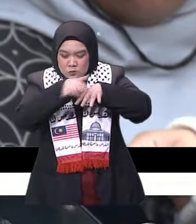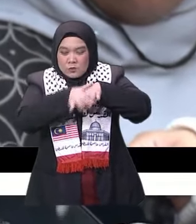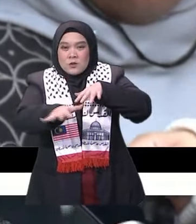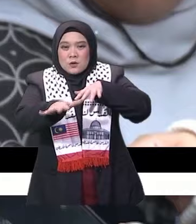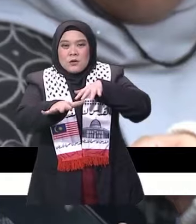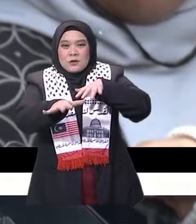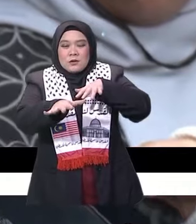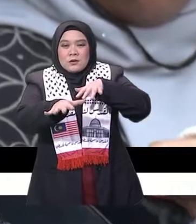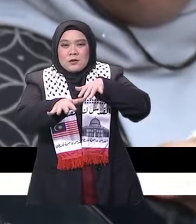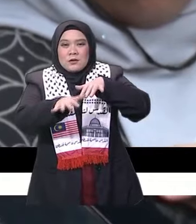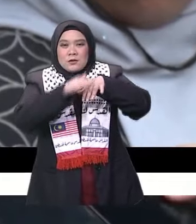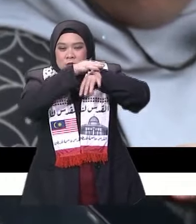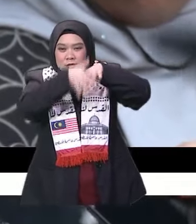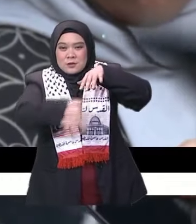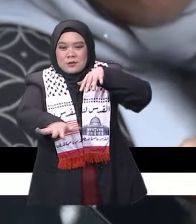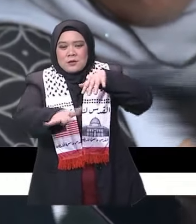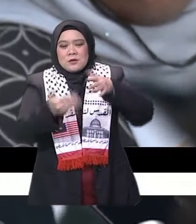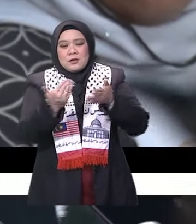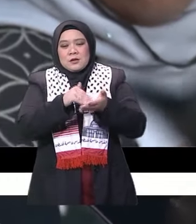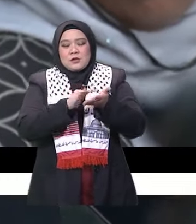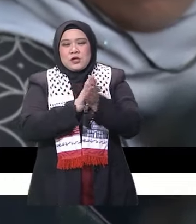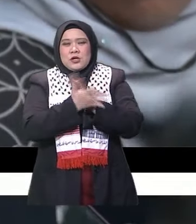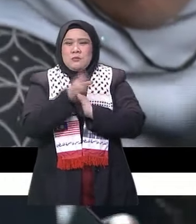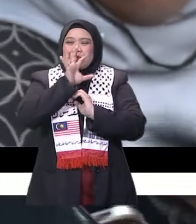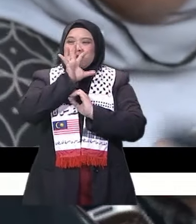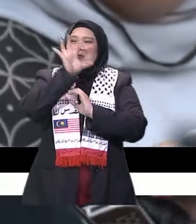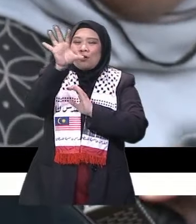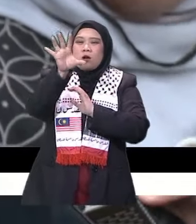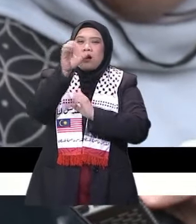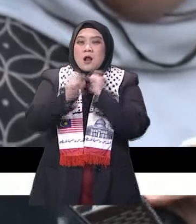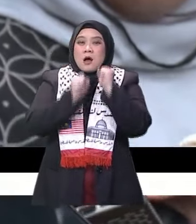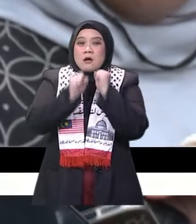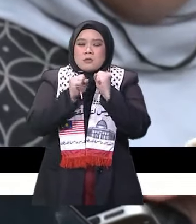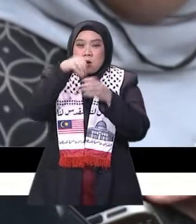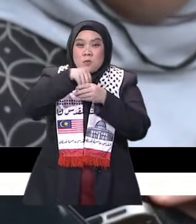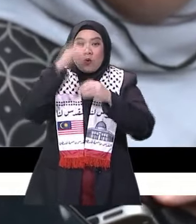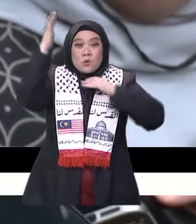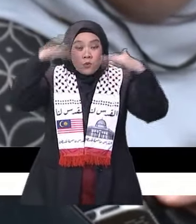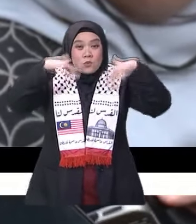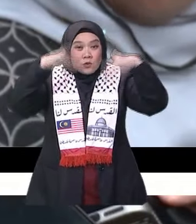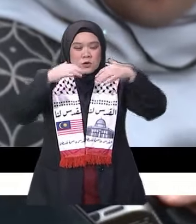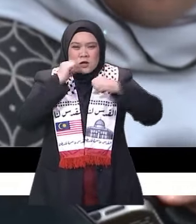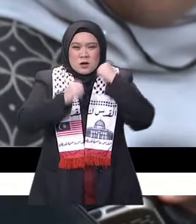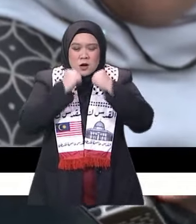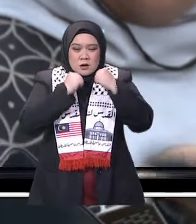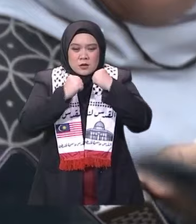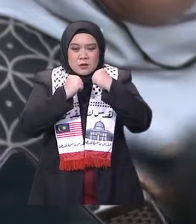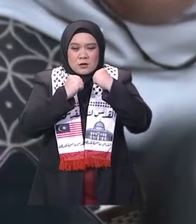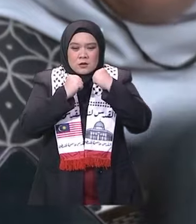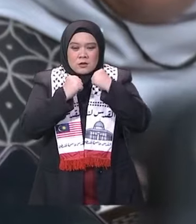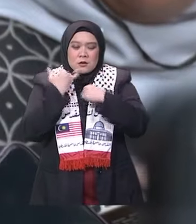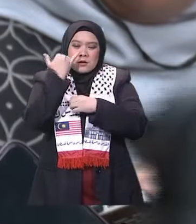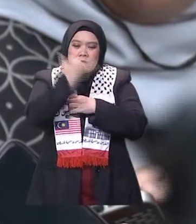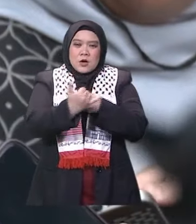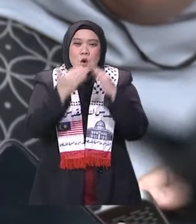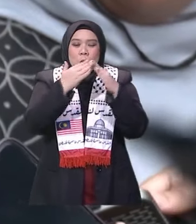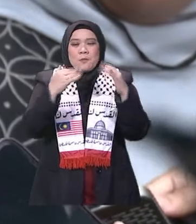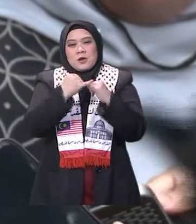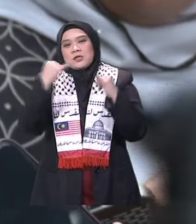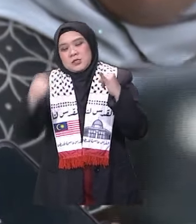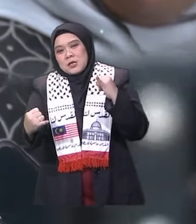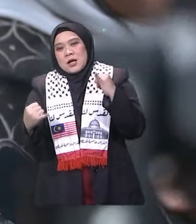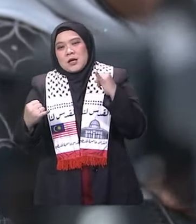runtuh terus dia menjerit berlari dalam hujan Dia pergi ke rumah rumah neighbor